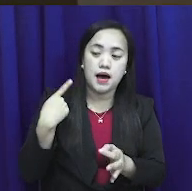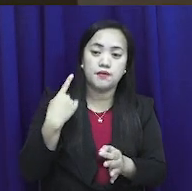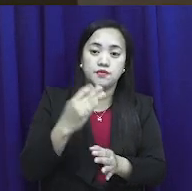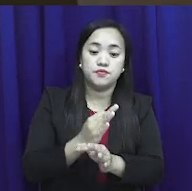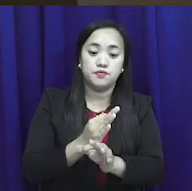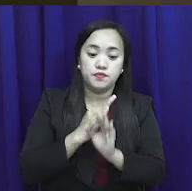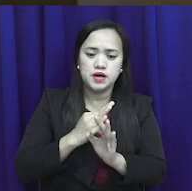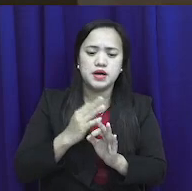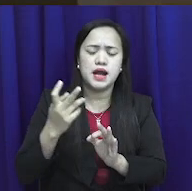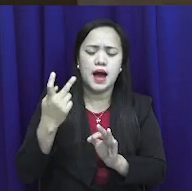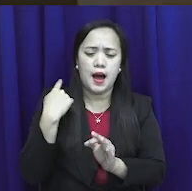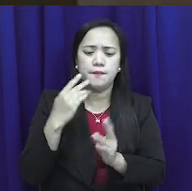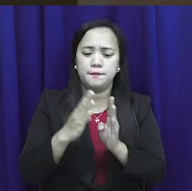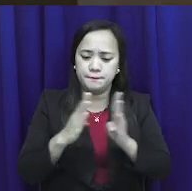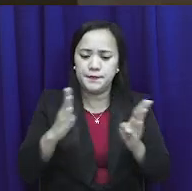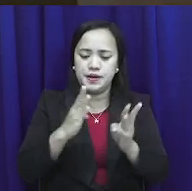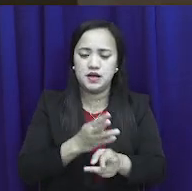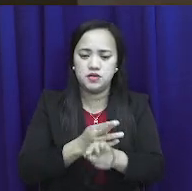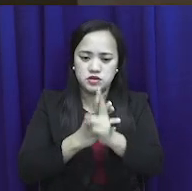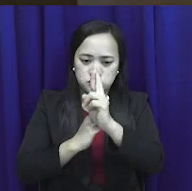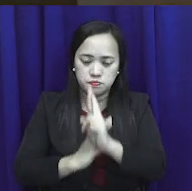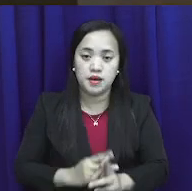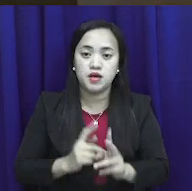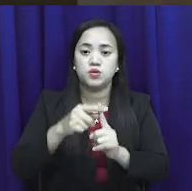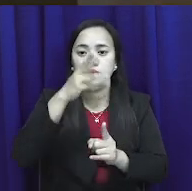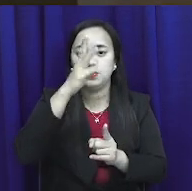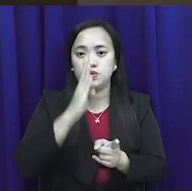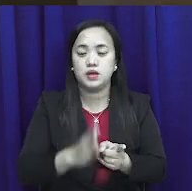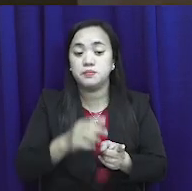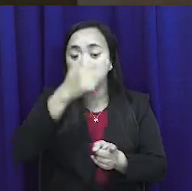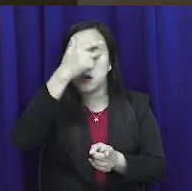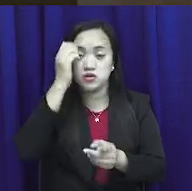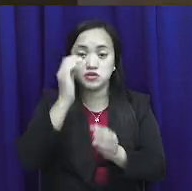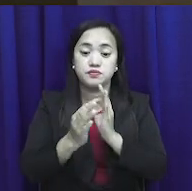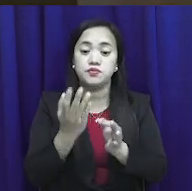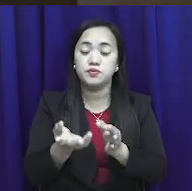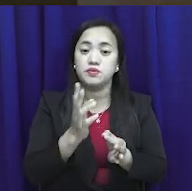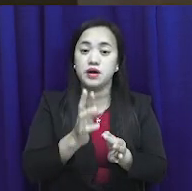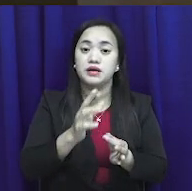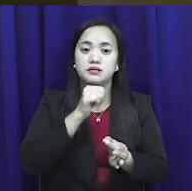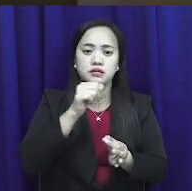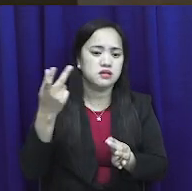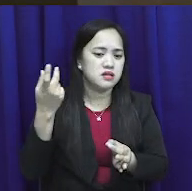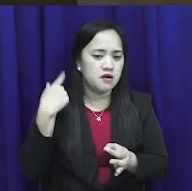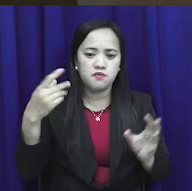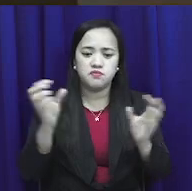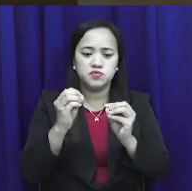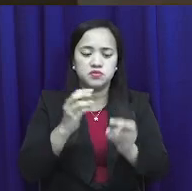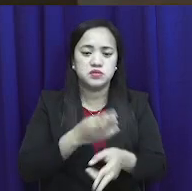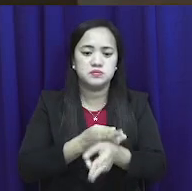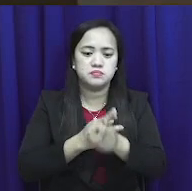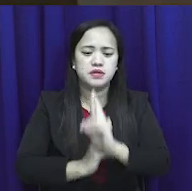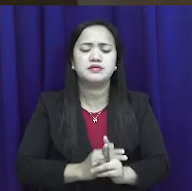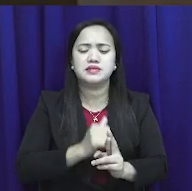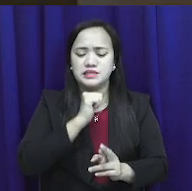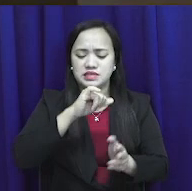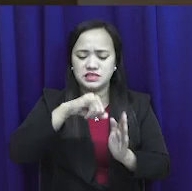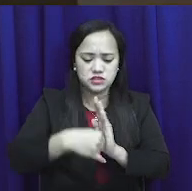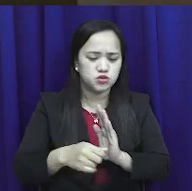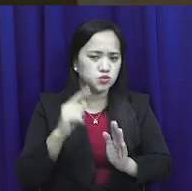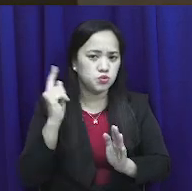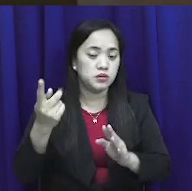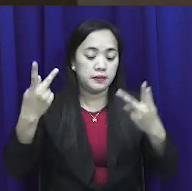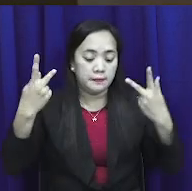po dito Hindi inemphasize dito yong kanyang physical beauty rather ang inemphasize